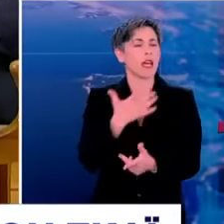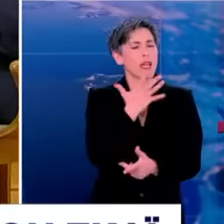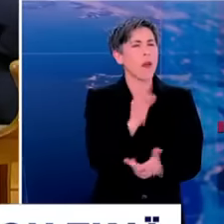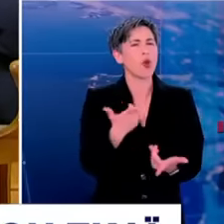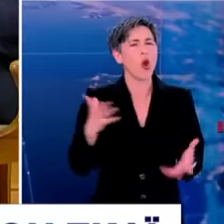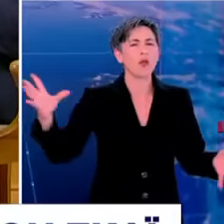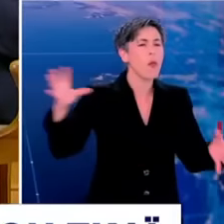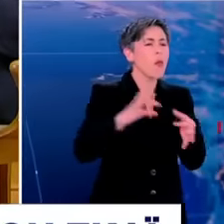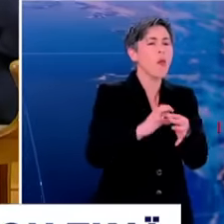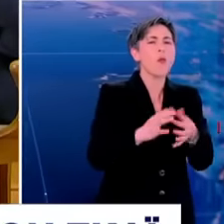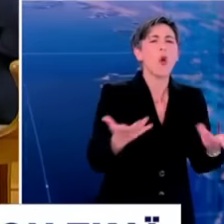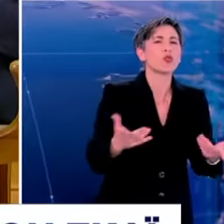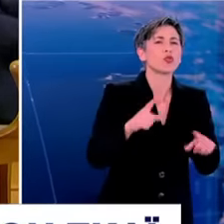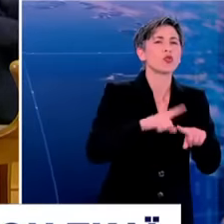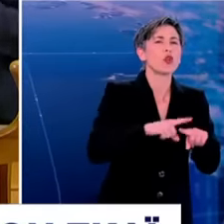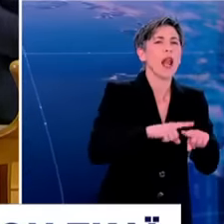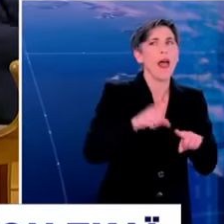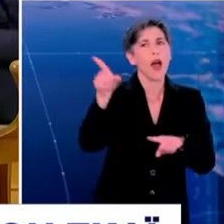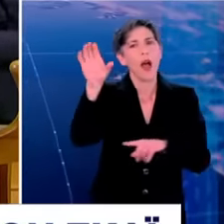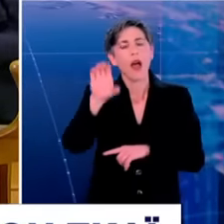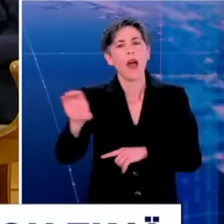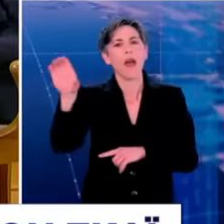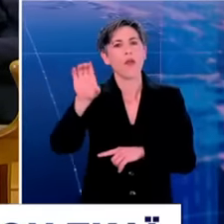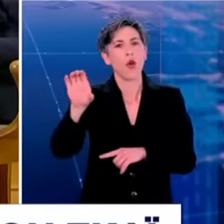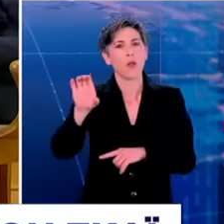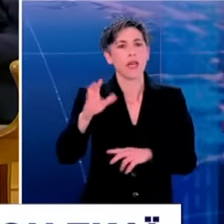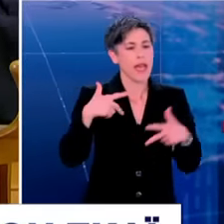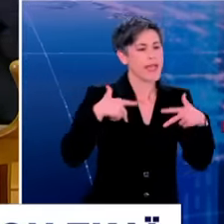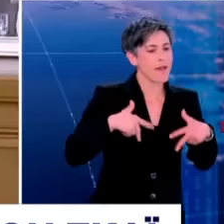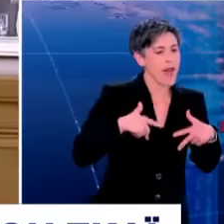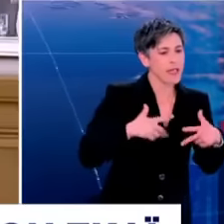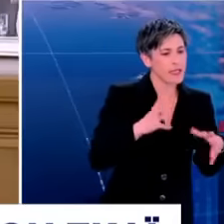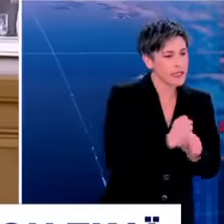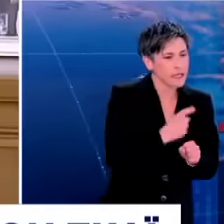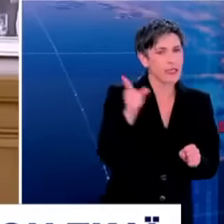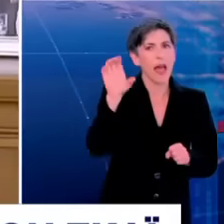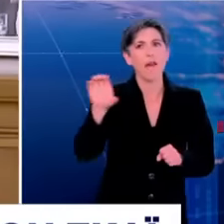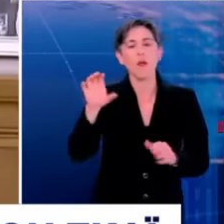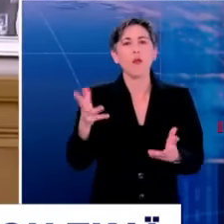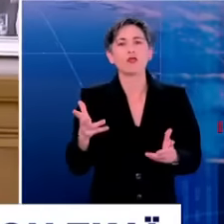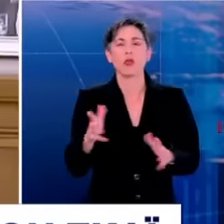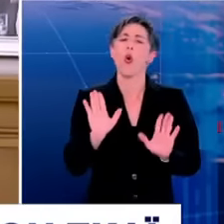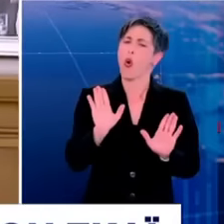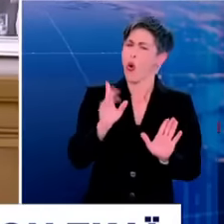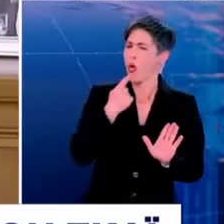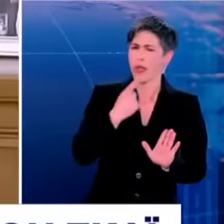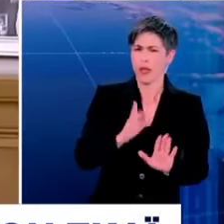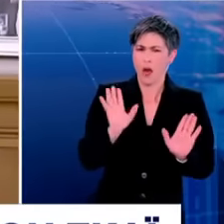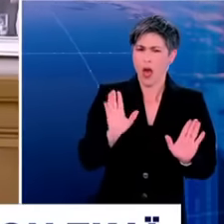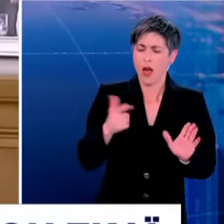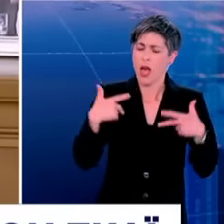τη συνέχιση του κυβερνητικού έργου με το αποτέλεσμα της ευρωκάλπης? Την επόμενη μέρα θα είναι πάλι κυβέρνηση η Νέα